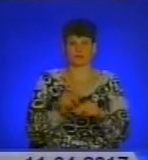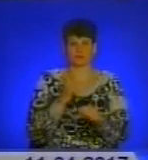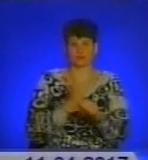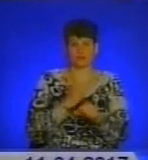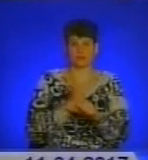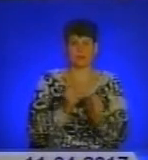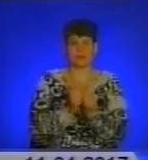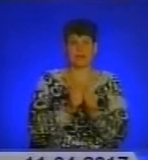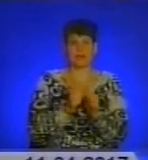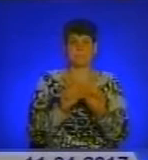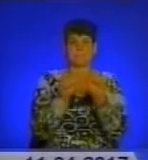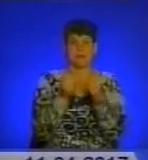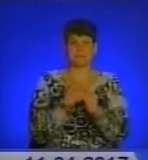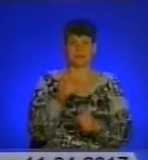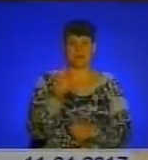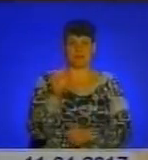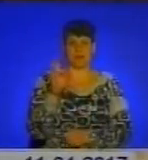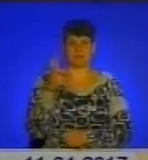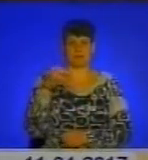Бандері. Подробиці у сюжеті Соломії Струс.